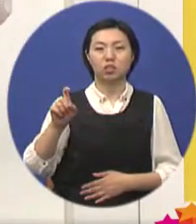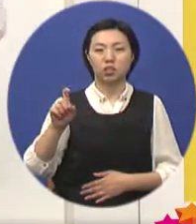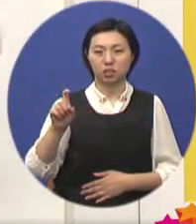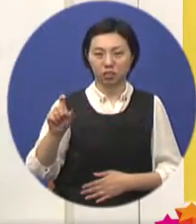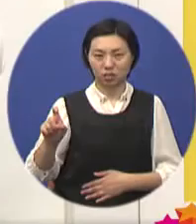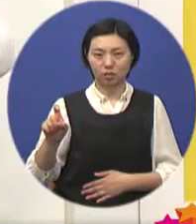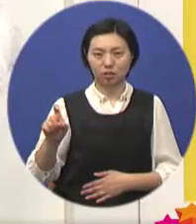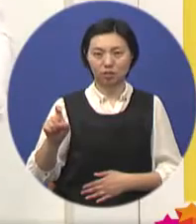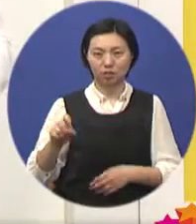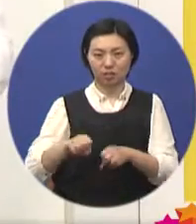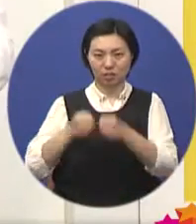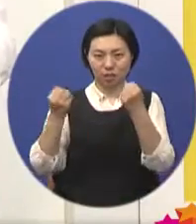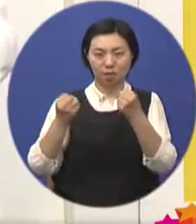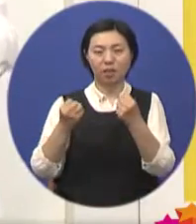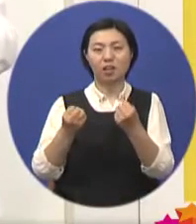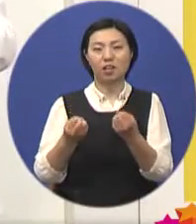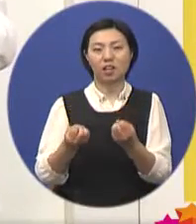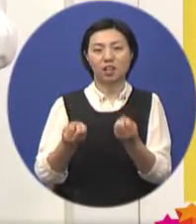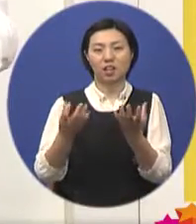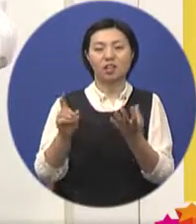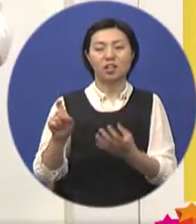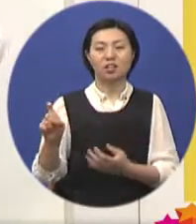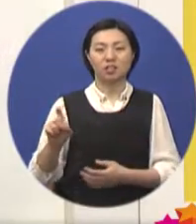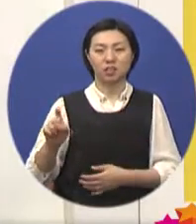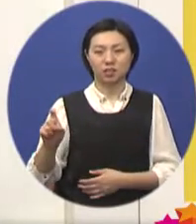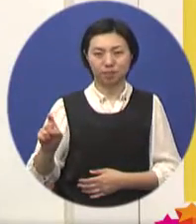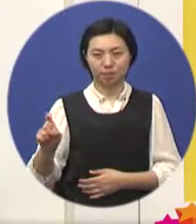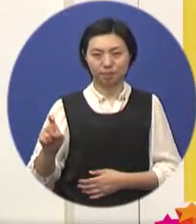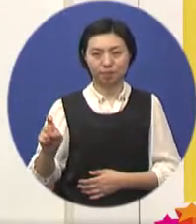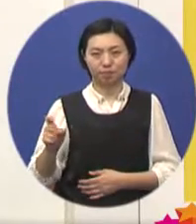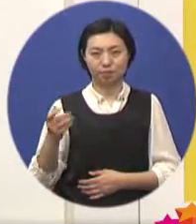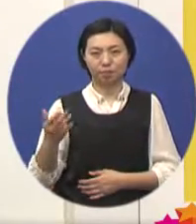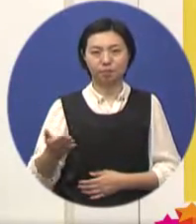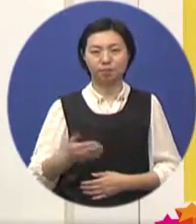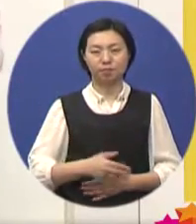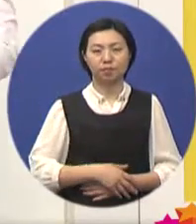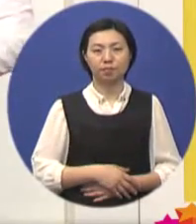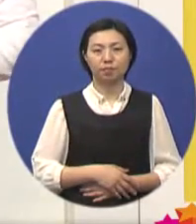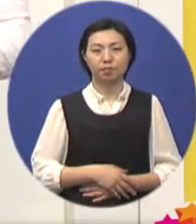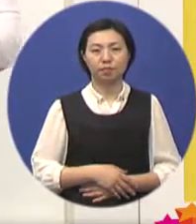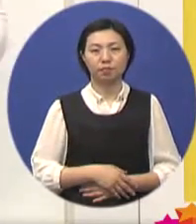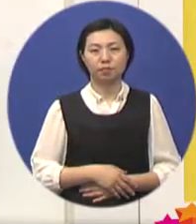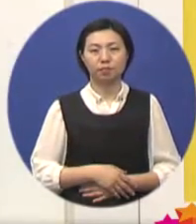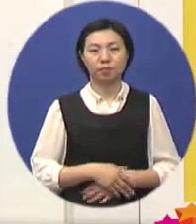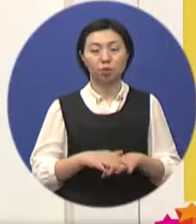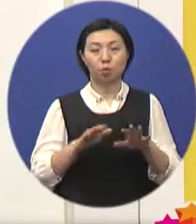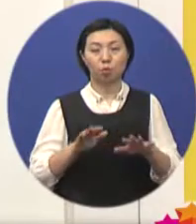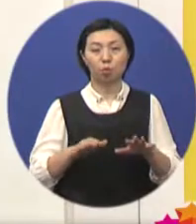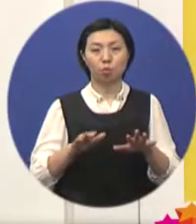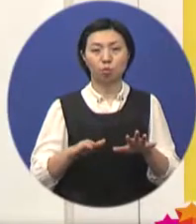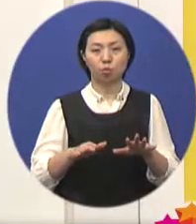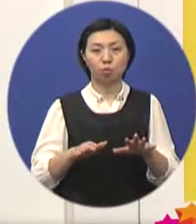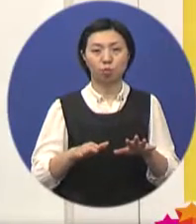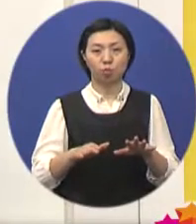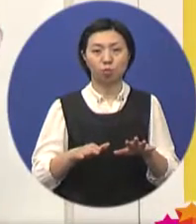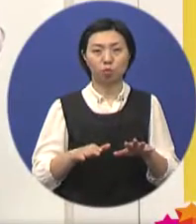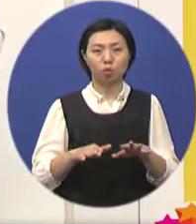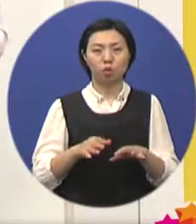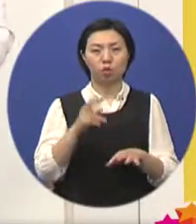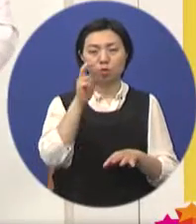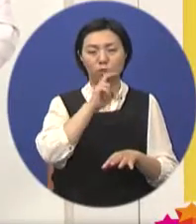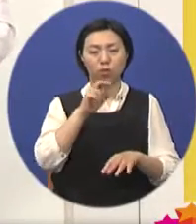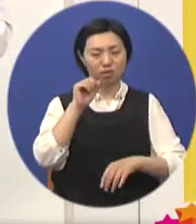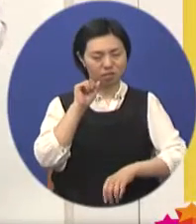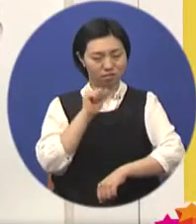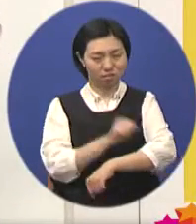이야. 대박 10점 미로구나. 6분인가 보다. 예? 오늘 왜 아유. 그러세요, 여러분? 그러니까요.